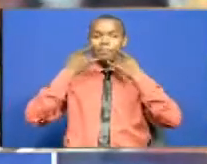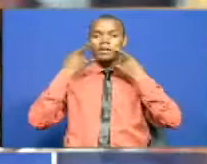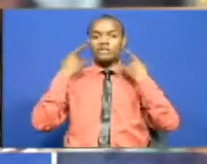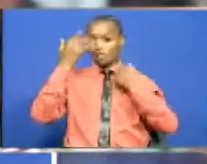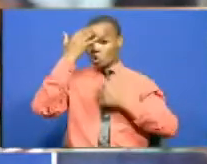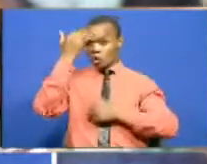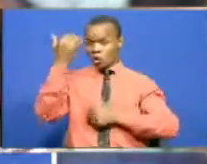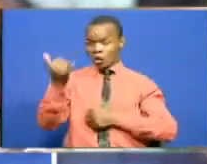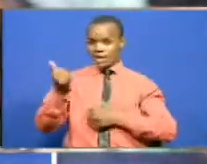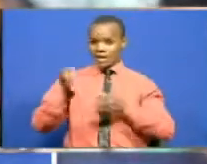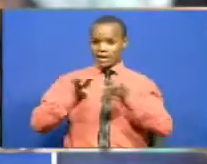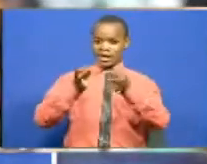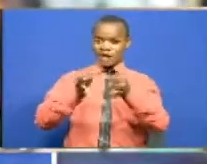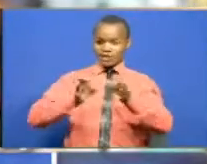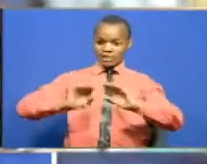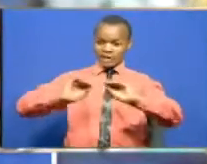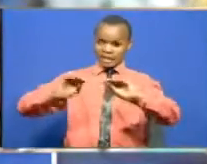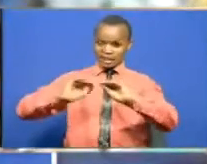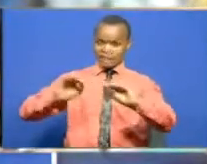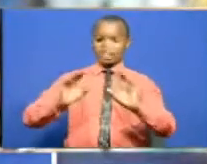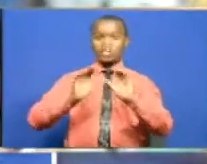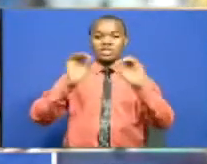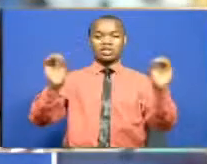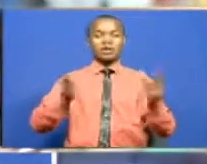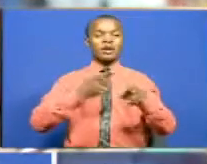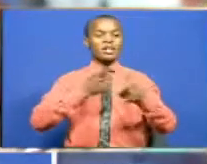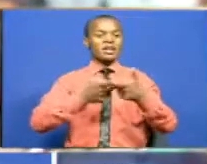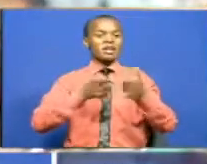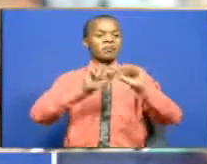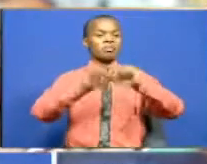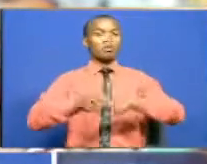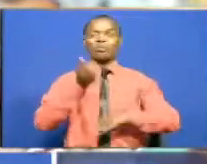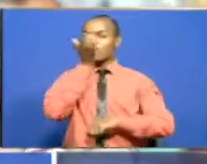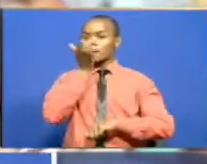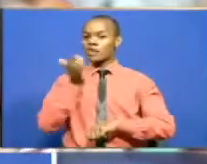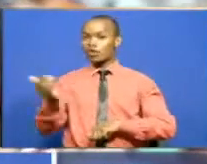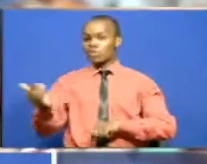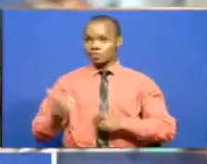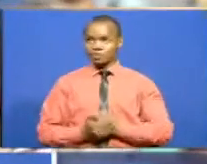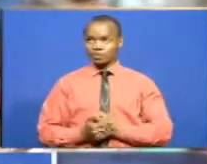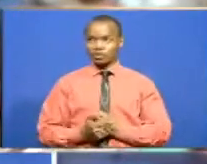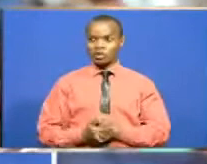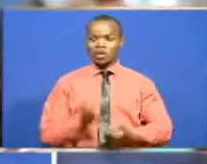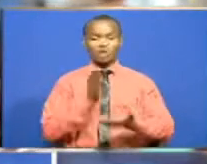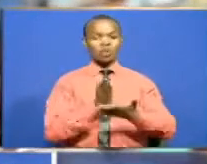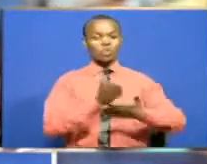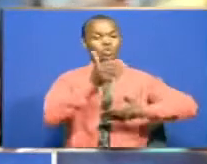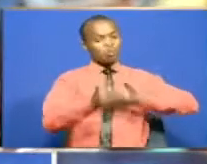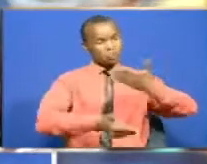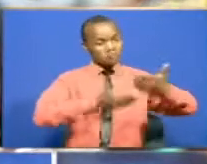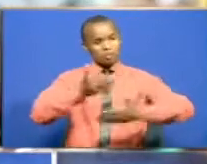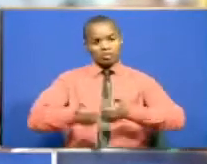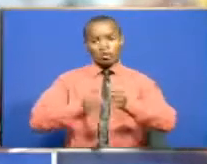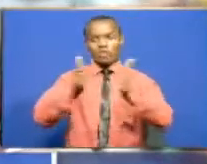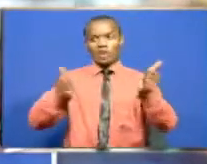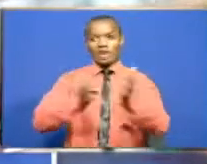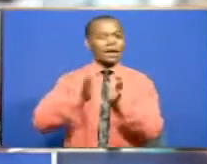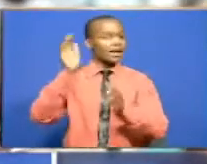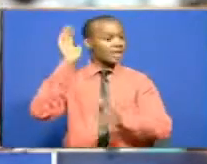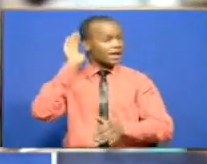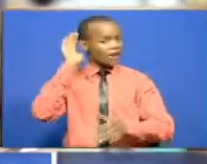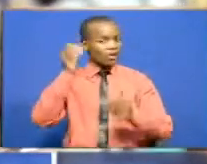bila kufunza hata jua kwamba anafaa kwa sababu gani. Kwa hivyo tumesoeana na hawa na wananisikiliza. Ndio una